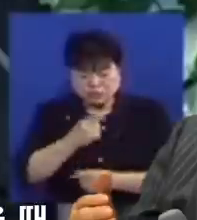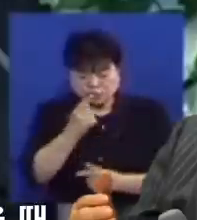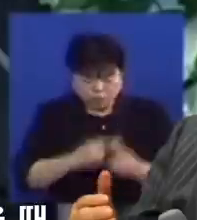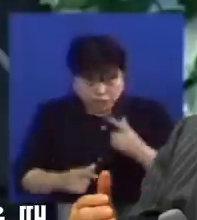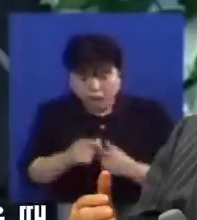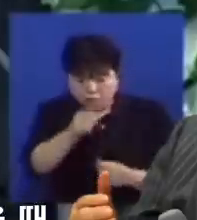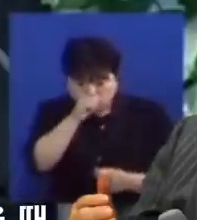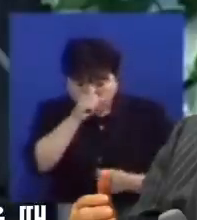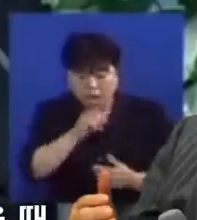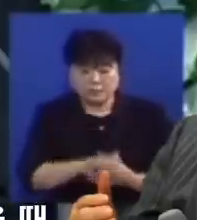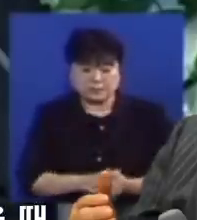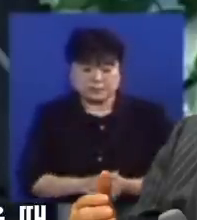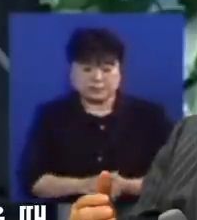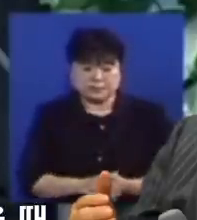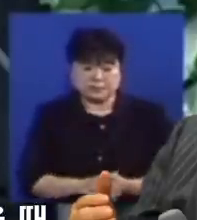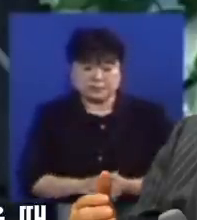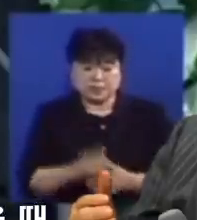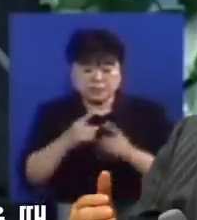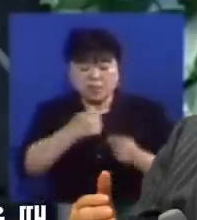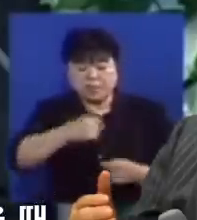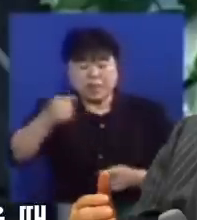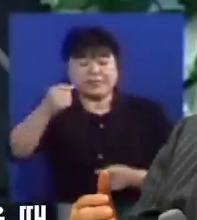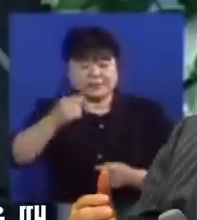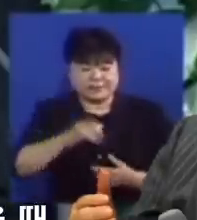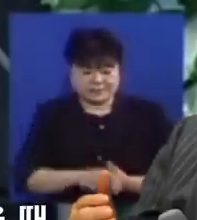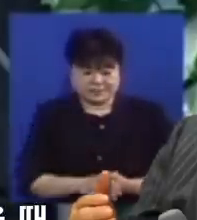낫고 승을 빼앗는